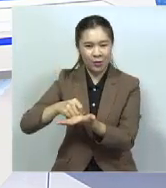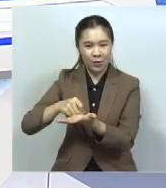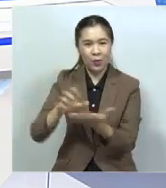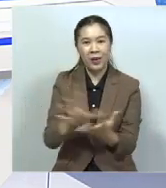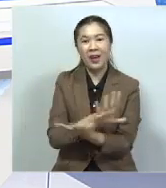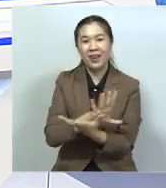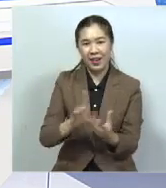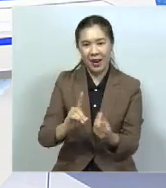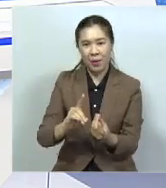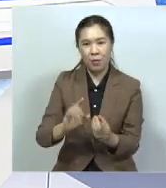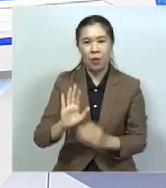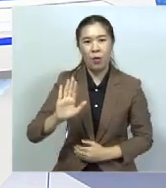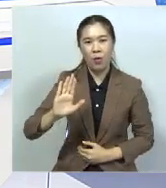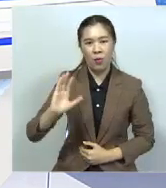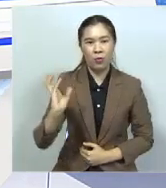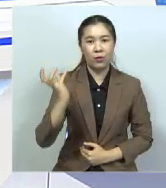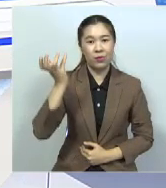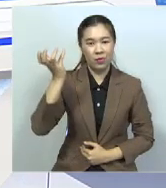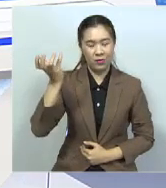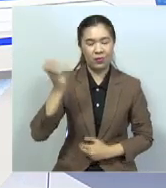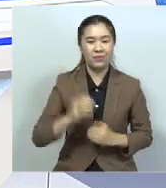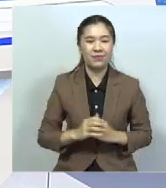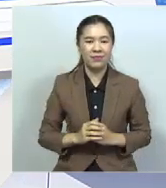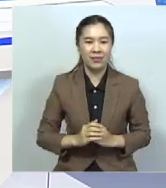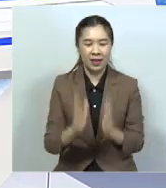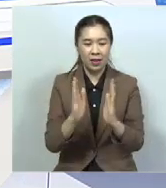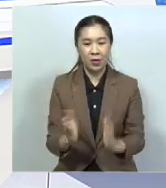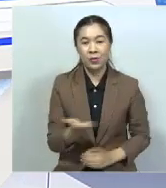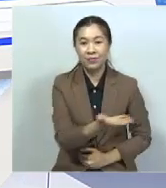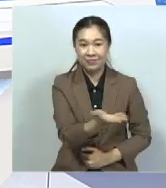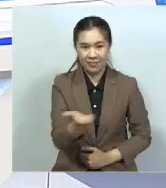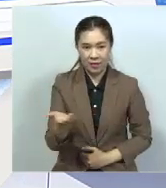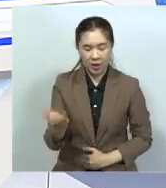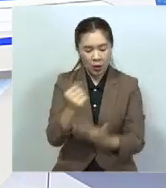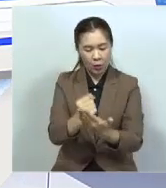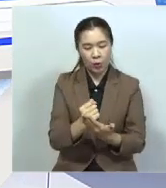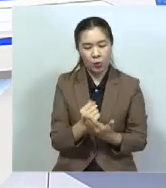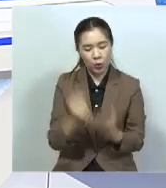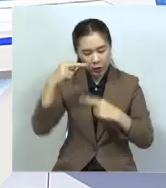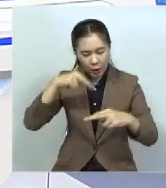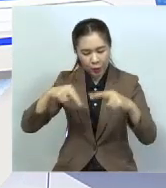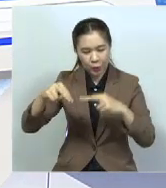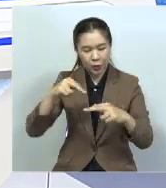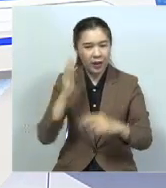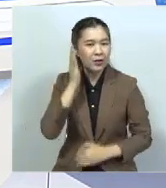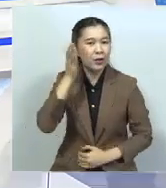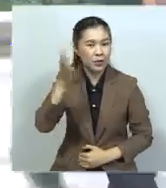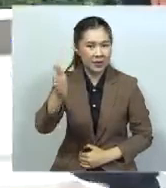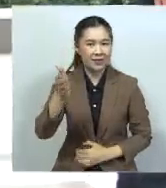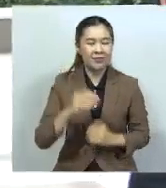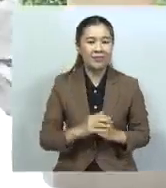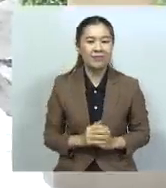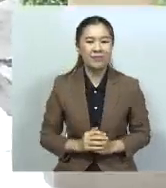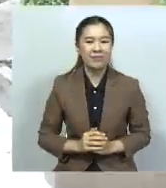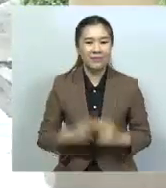ธรรมที่จับต้องไม่ได้ของมนุษยชาติและก็ขอให้คนไทยทุกคนร่วมกันอนุรักษ์สืบสานให้คงอยู่ต่อไป